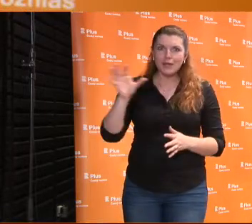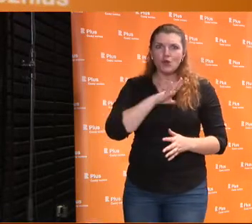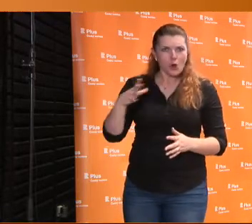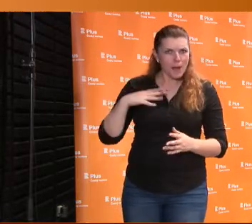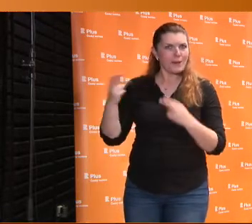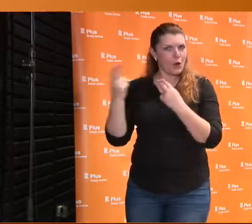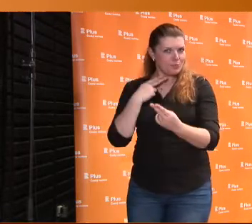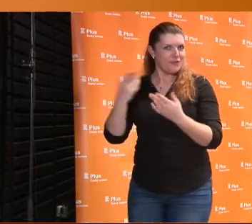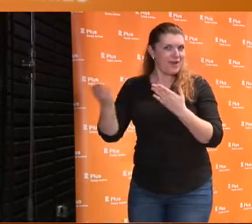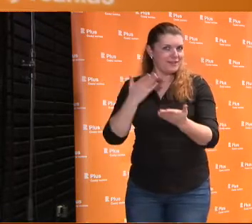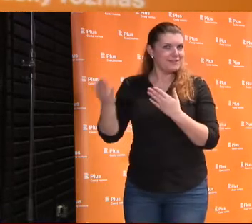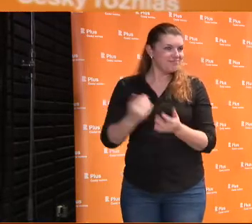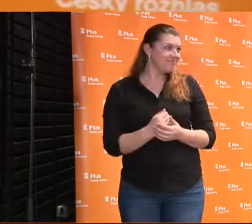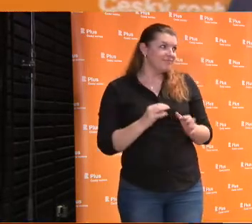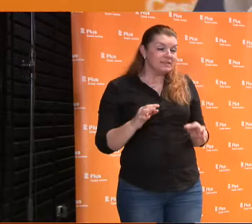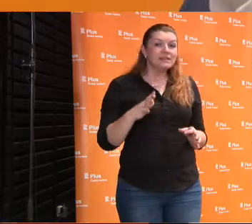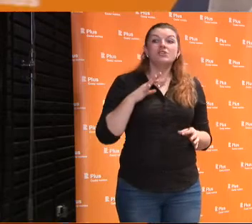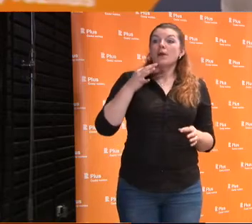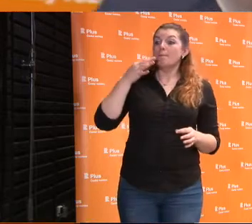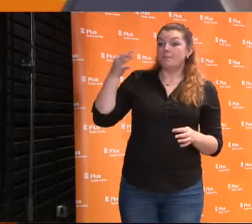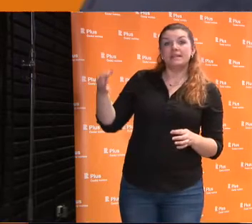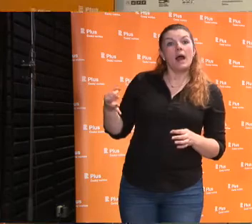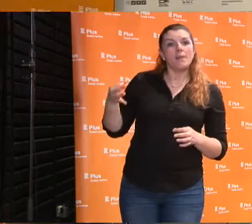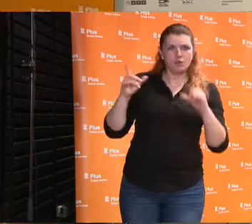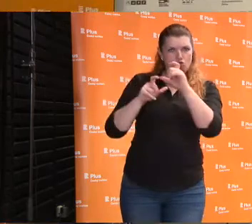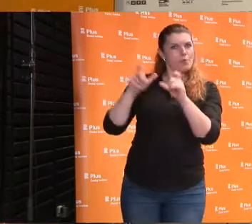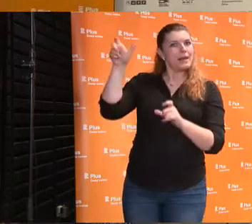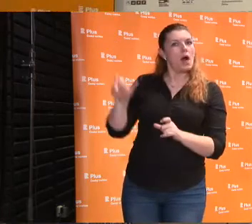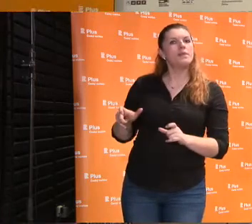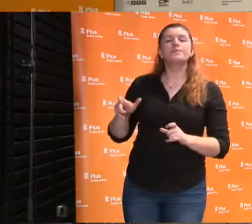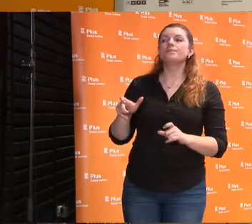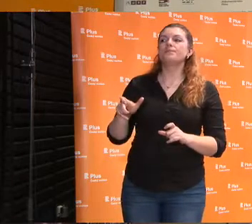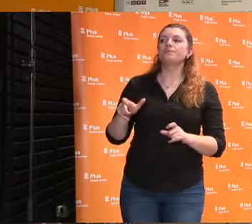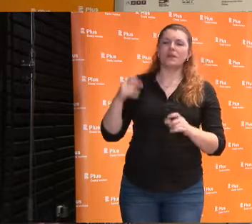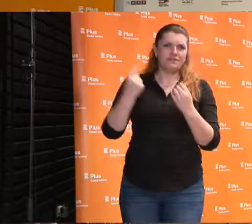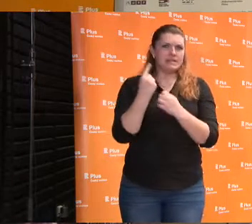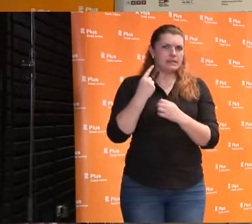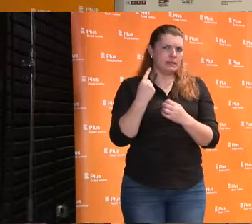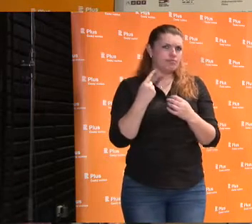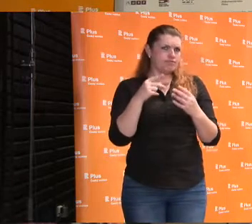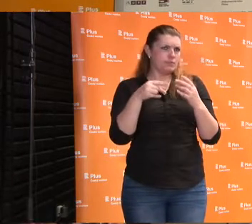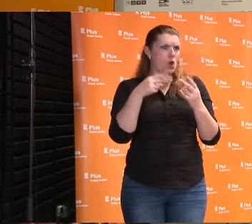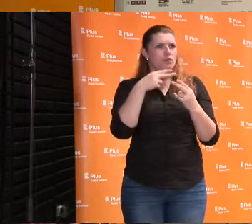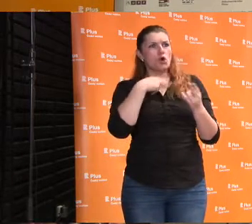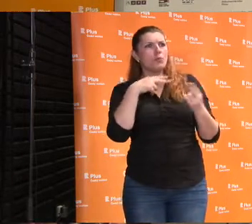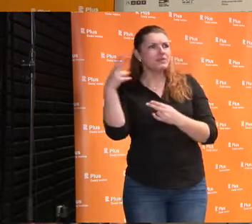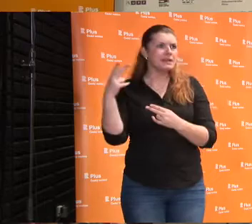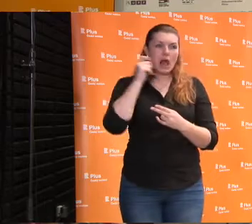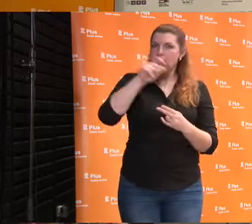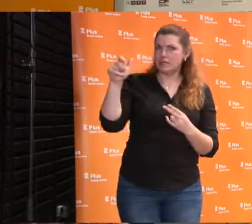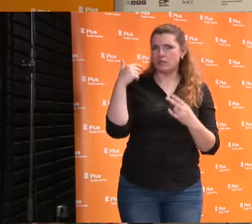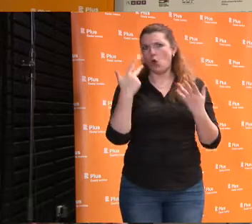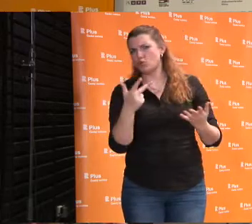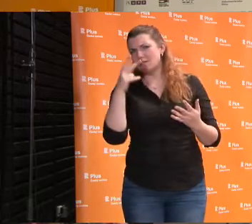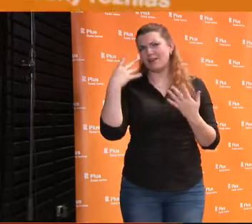plynule v interview. Pane Špidlo, když se vrátím k těm výsledkům té ankety a když tady drtivá většina 80 až 90% lidí, ať už tady v sále nebo na